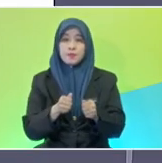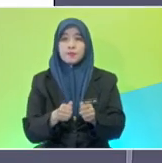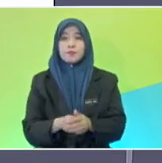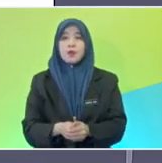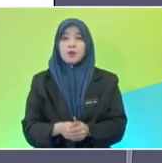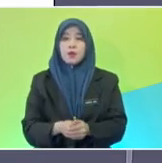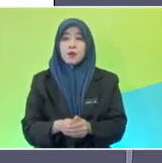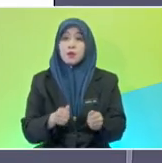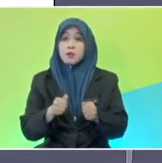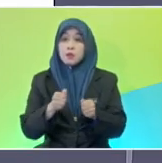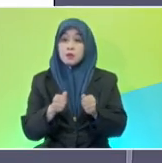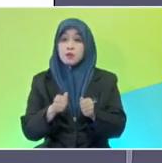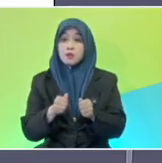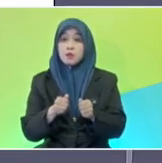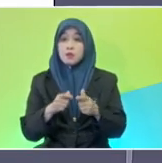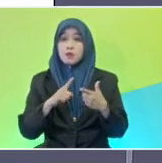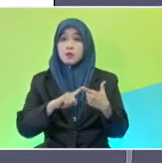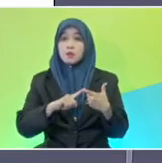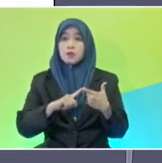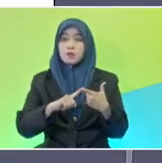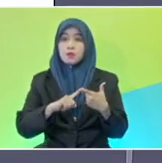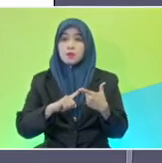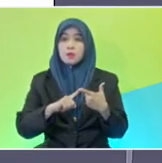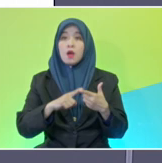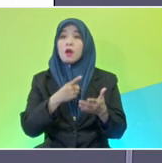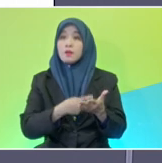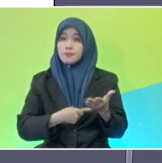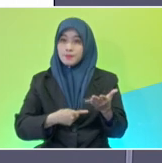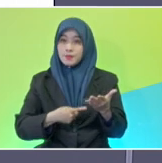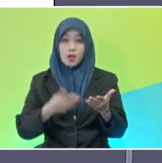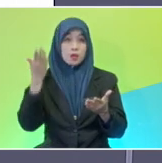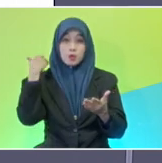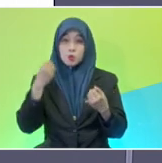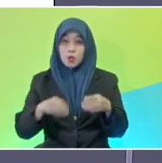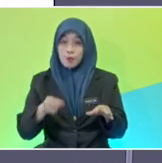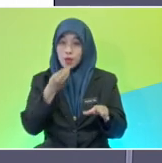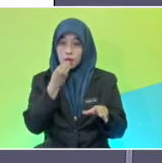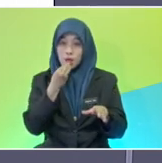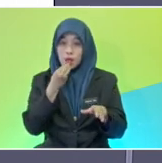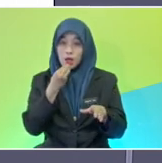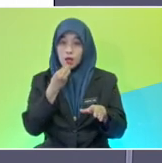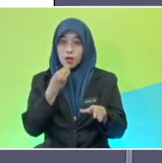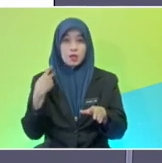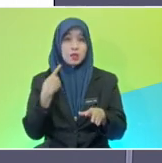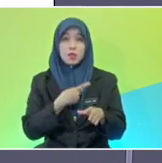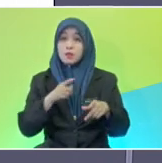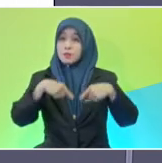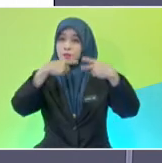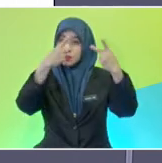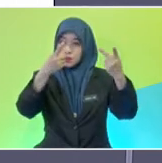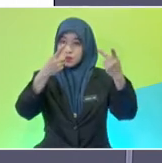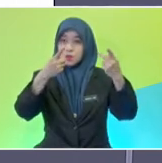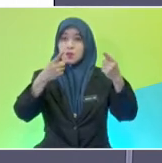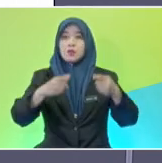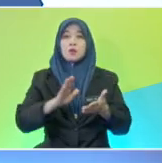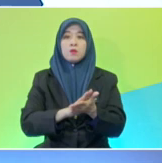buat. Ini dia. Main bola. Tadi kita dah sarapan. Tadi kita dah bersarapan, kemudian kita buat aktiviti. Kita akan pergi ke sekolah. Betul tak? Betul. Bila kita